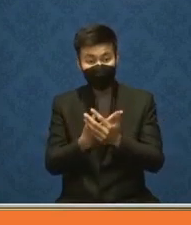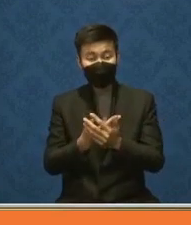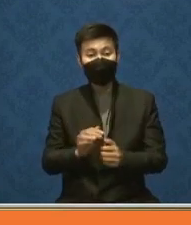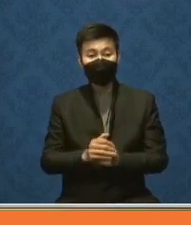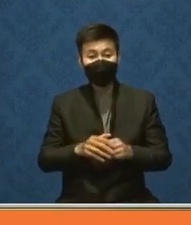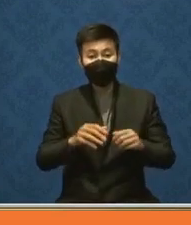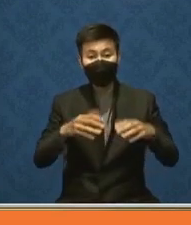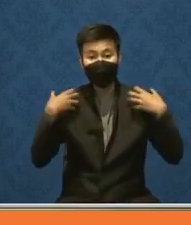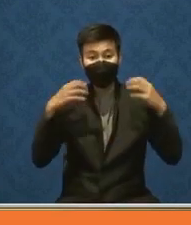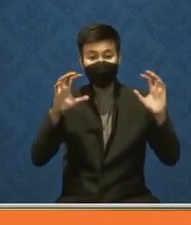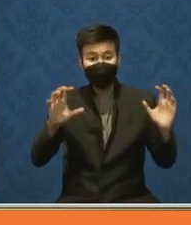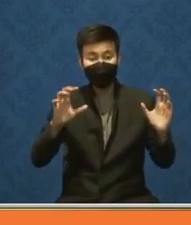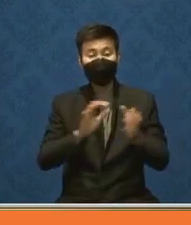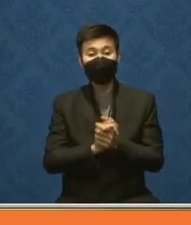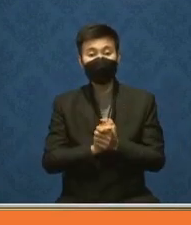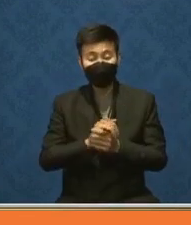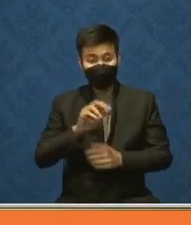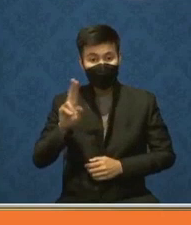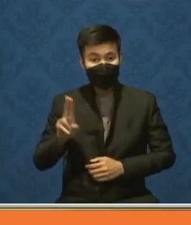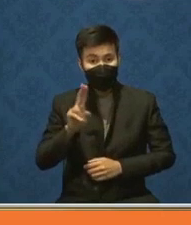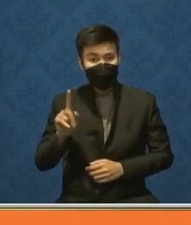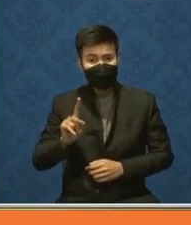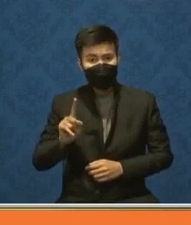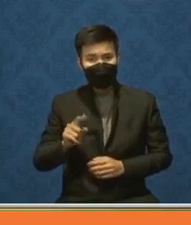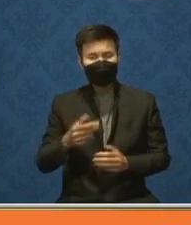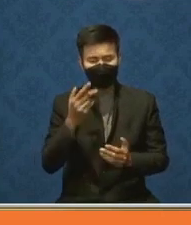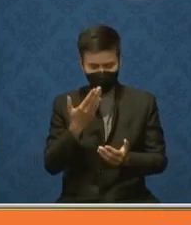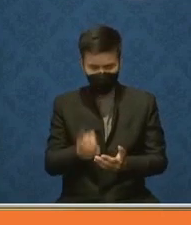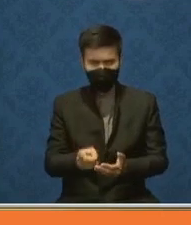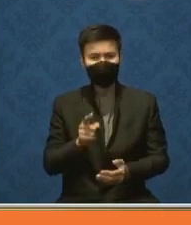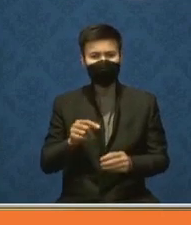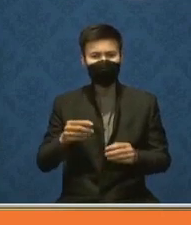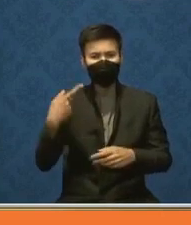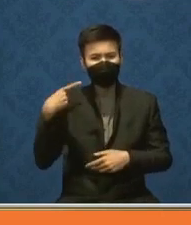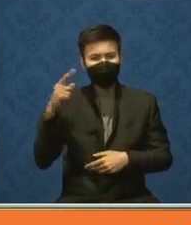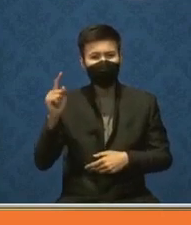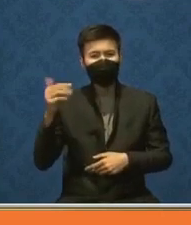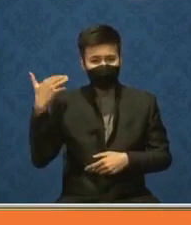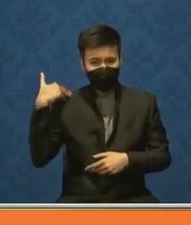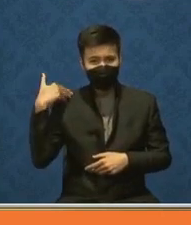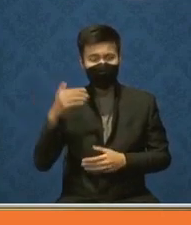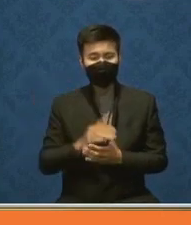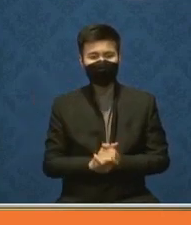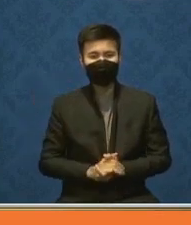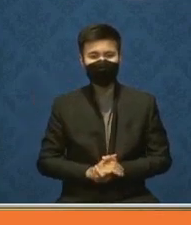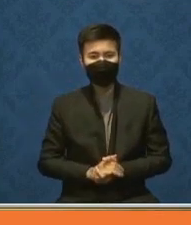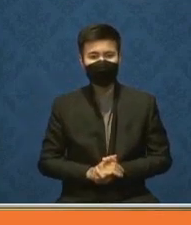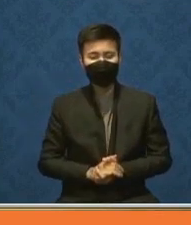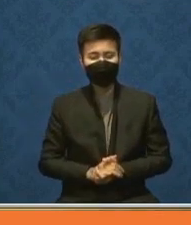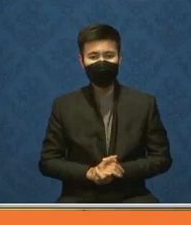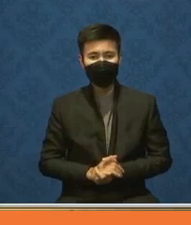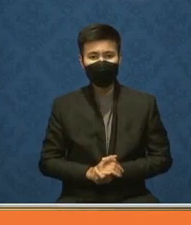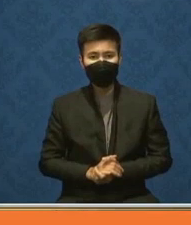ไปให้ภาครัฐใช้งบใช้ภาษีนั้นออกมาเป็นงบประมาณที่คุ้มค่าที่สุดนี่ก็คงเป็นอีกเหตุผลนึ